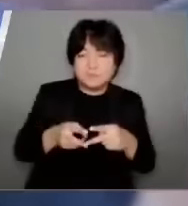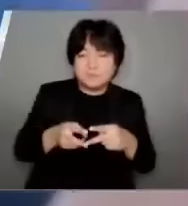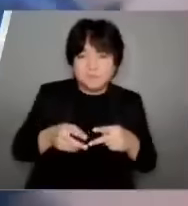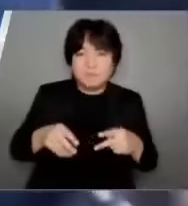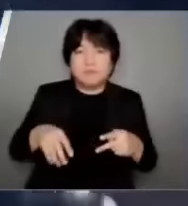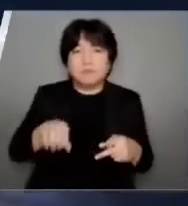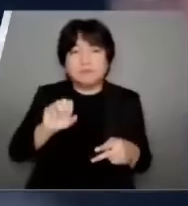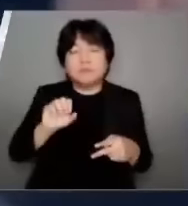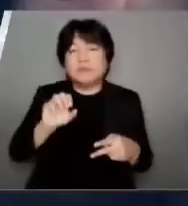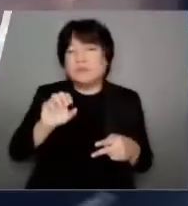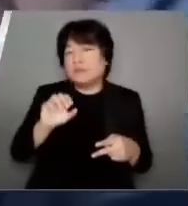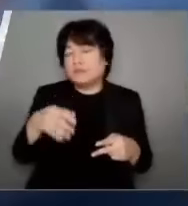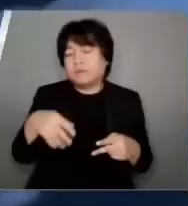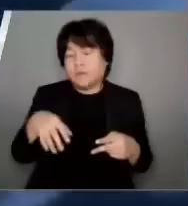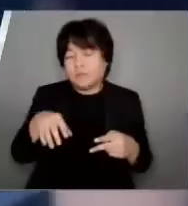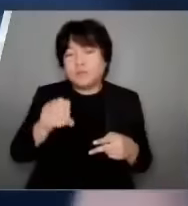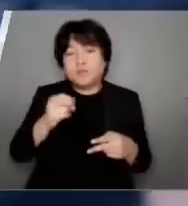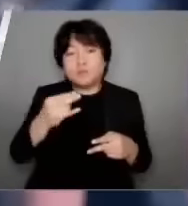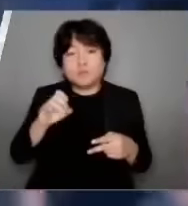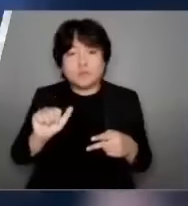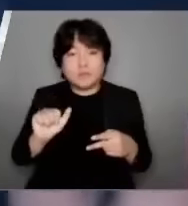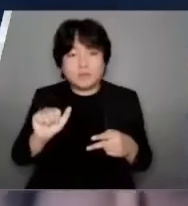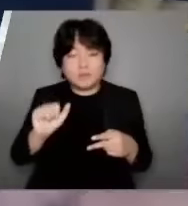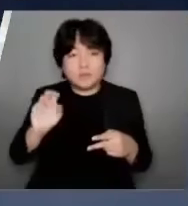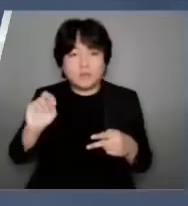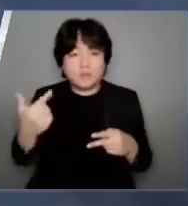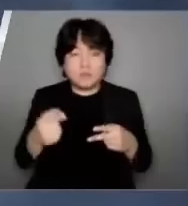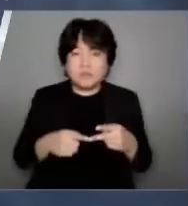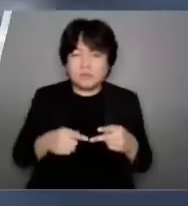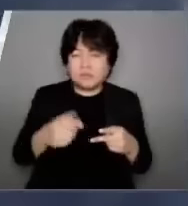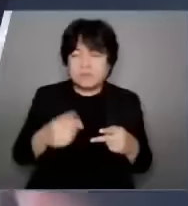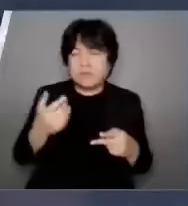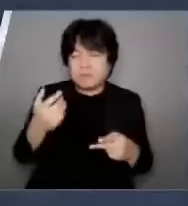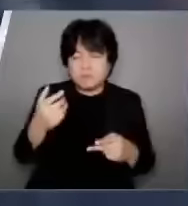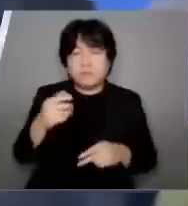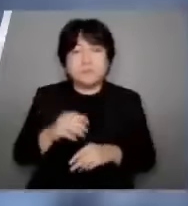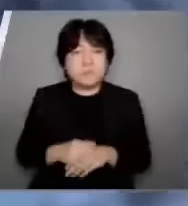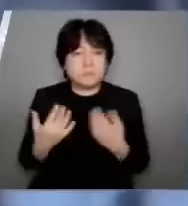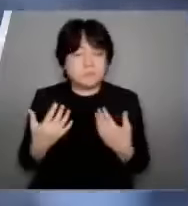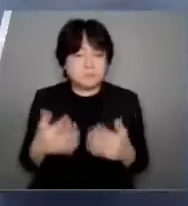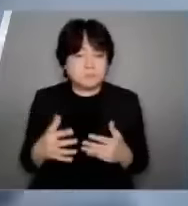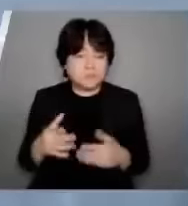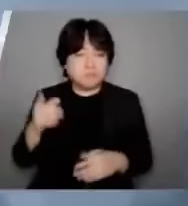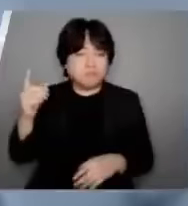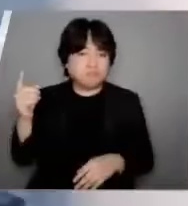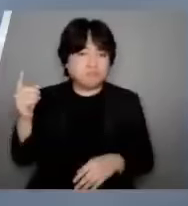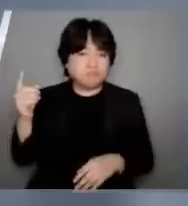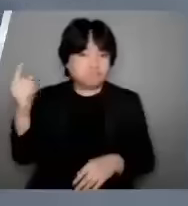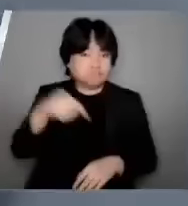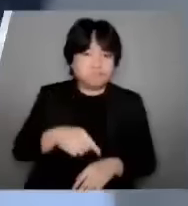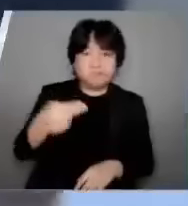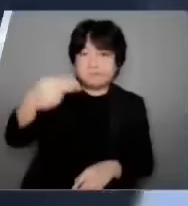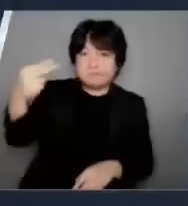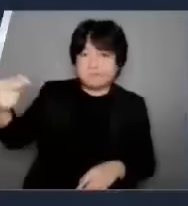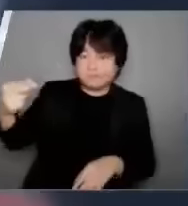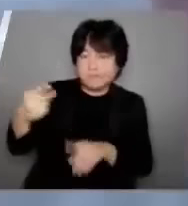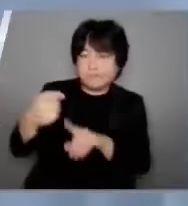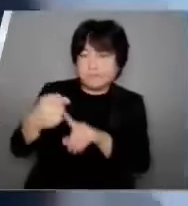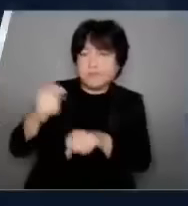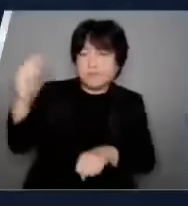of Investigation at Bureau of Immigration mula sa Jakarta, Indonesia. Mahigpit ang seguridad na pinatupad